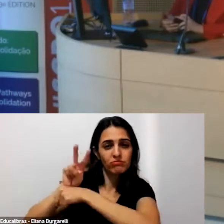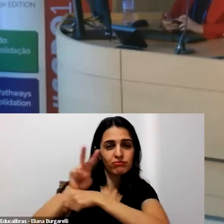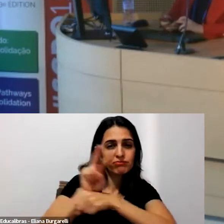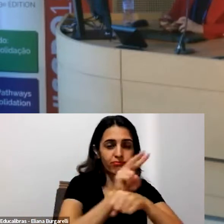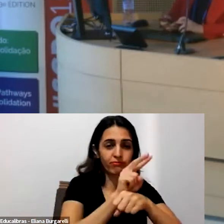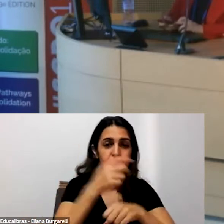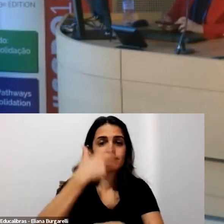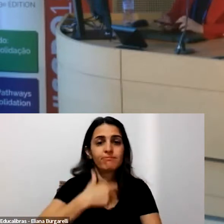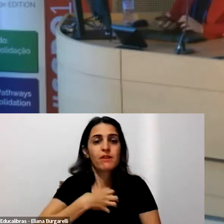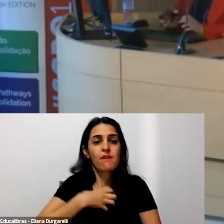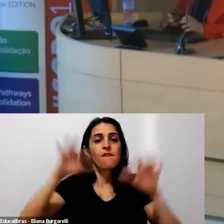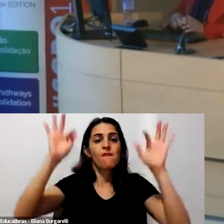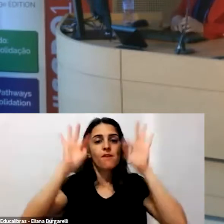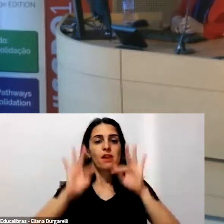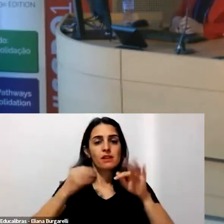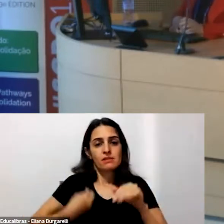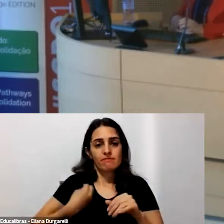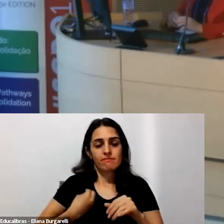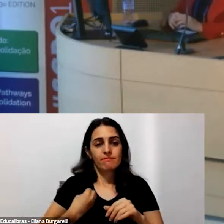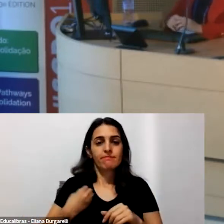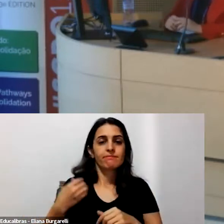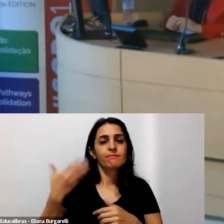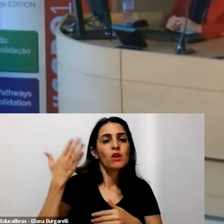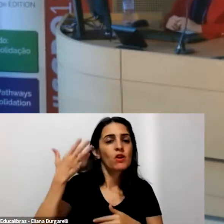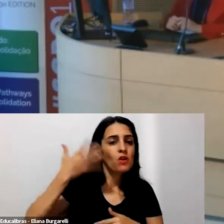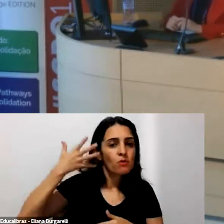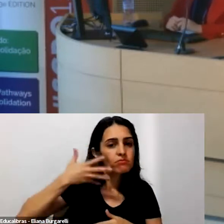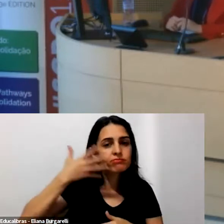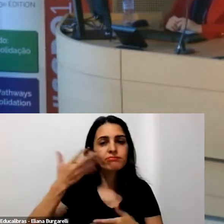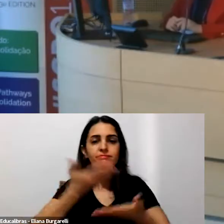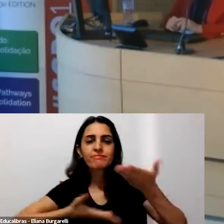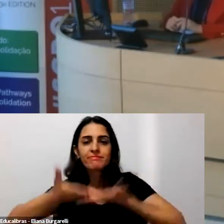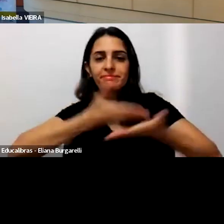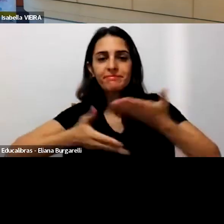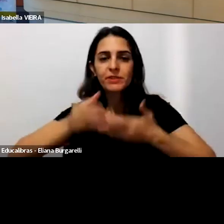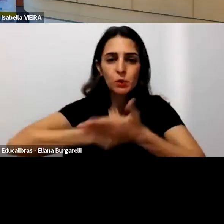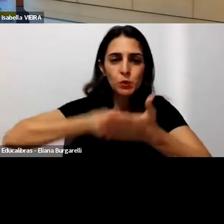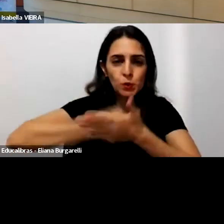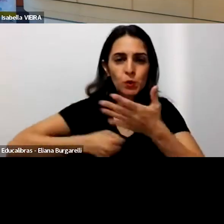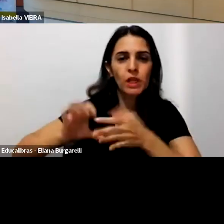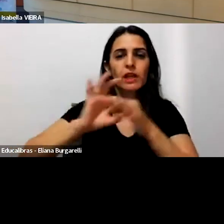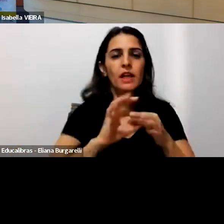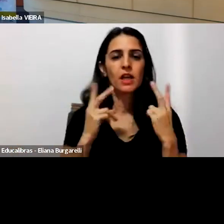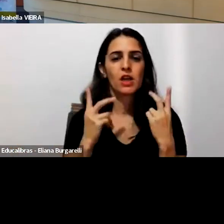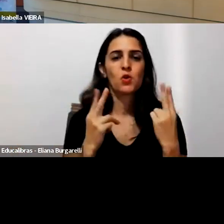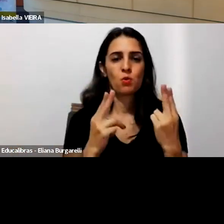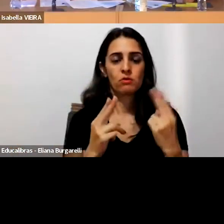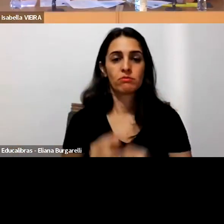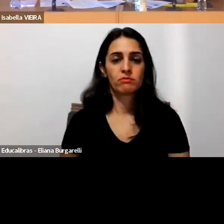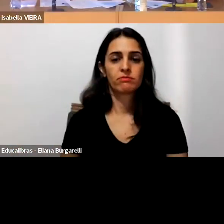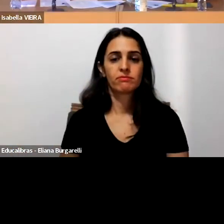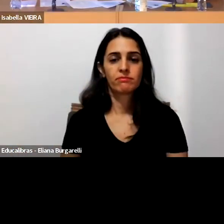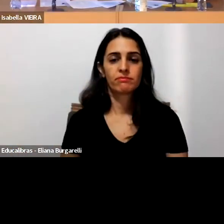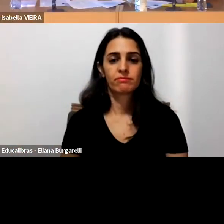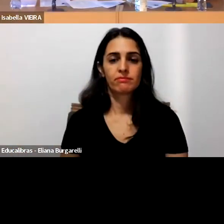aqui hoje para falar com outros palestrantes que estão engajados nesta luta. Et alors, la toute première personne qui va